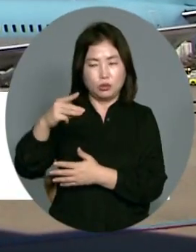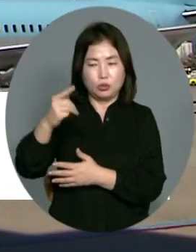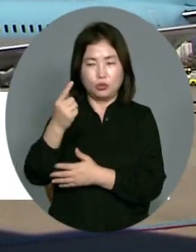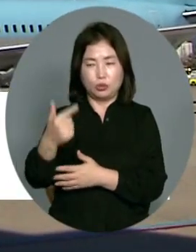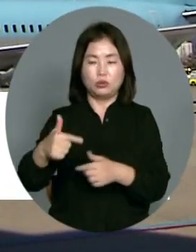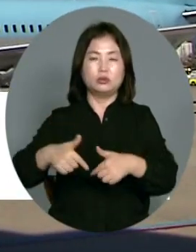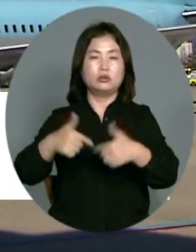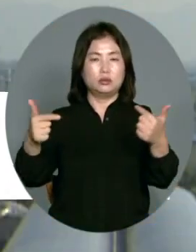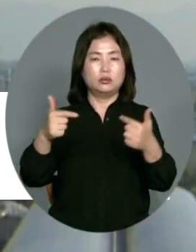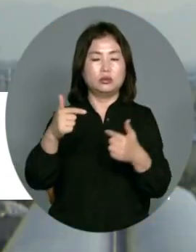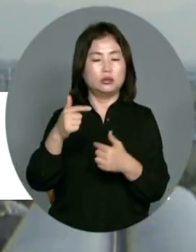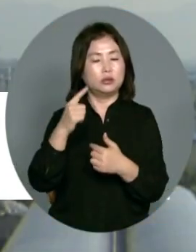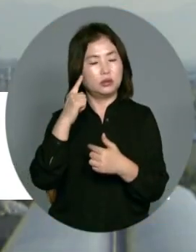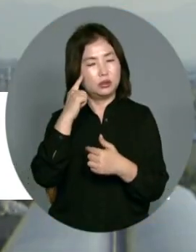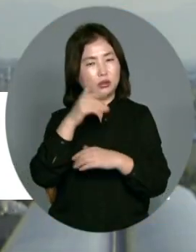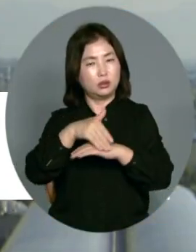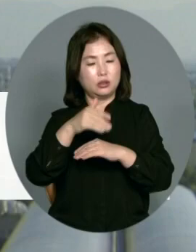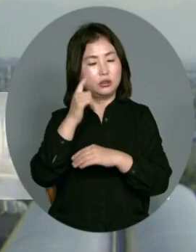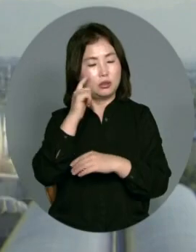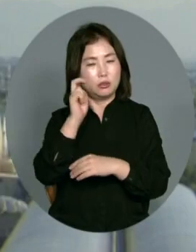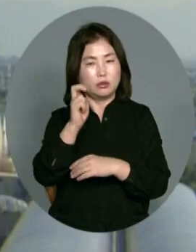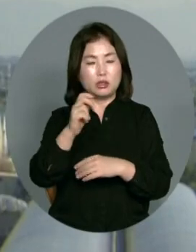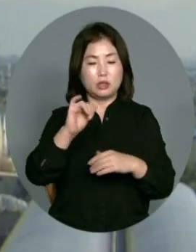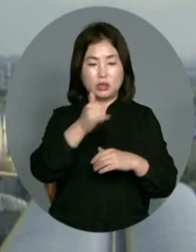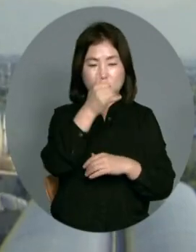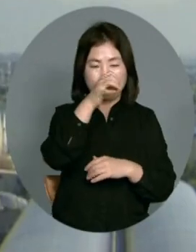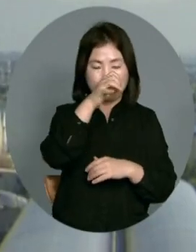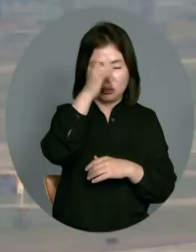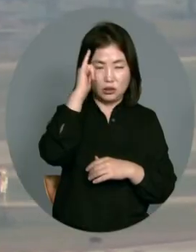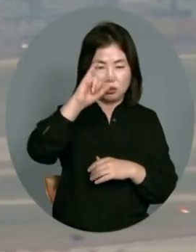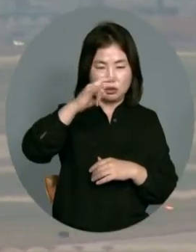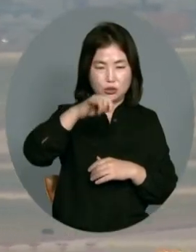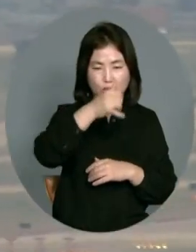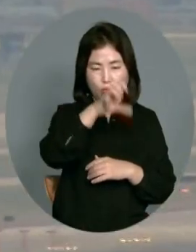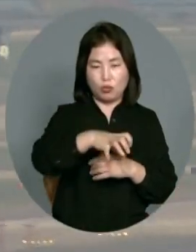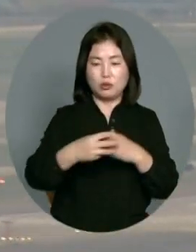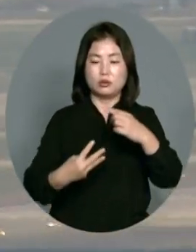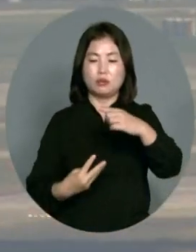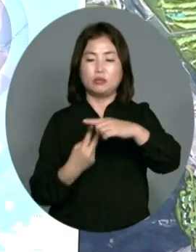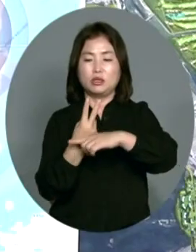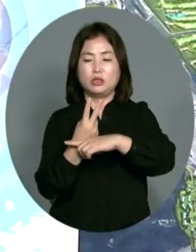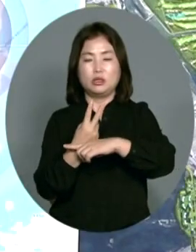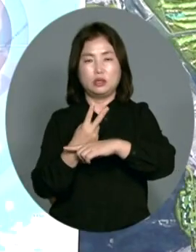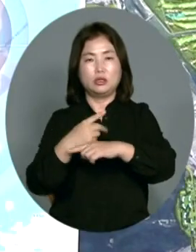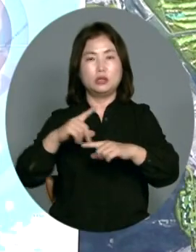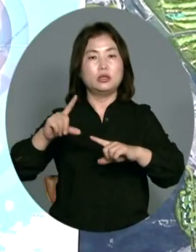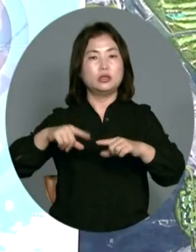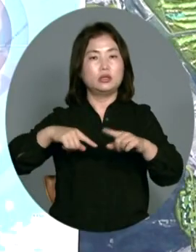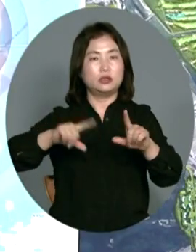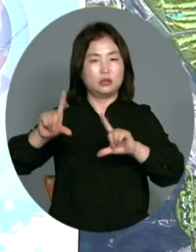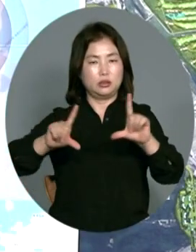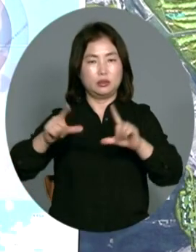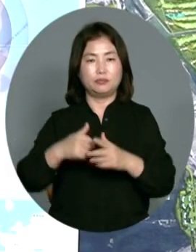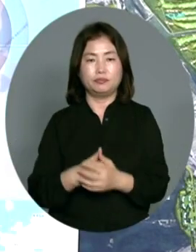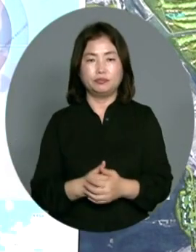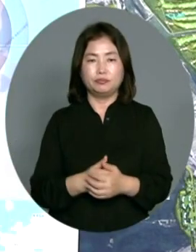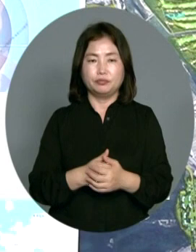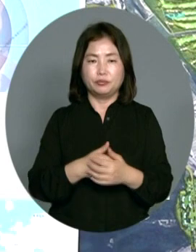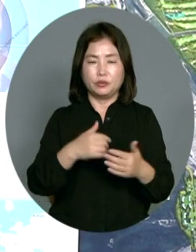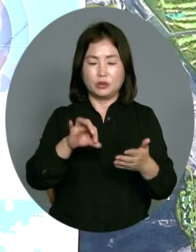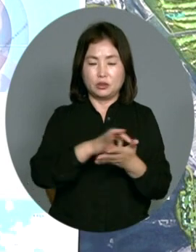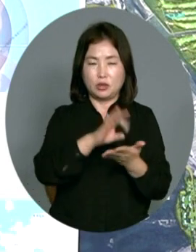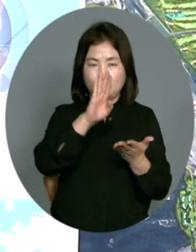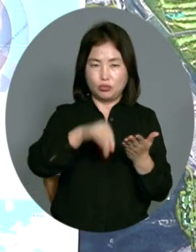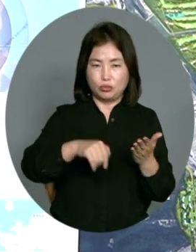것으로 예상됐기 때문입니다. 인천공항의 3분의 2에 해당하는 규모입니다. 기재부의 그 타당성 조사